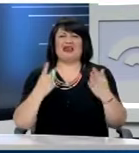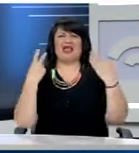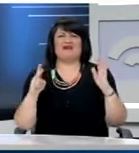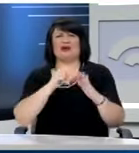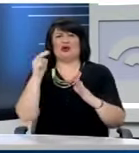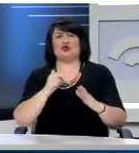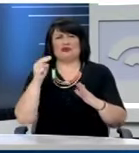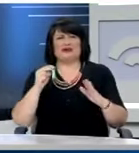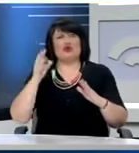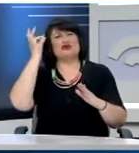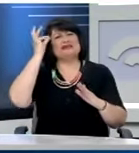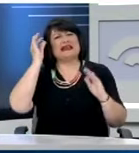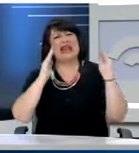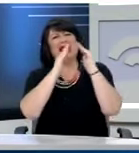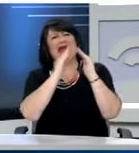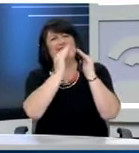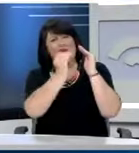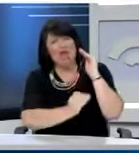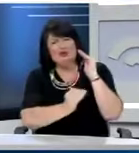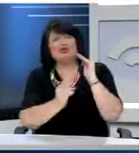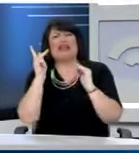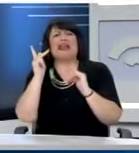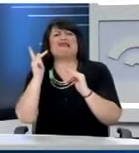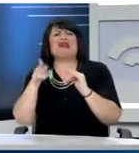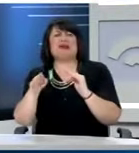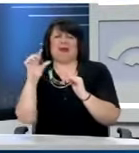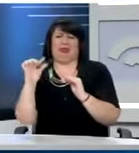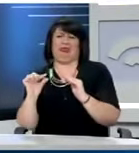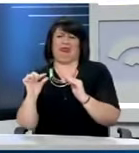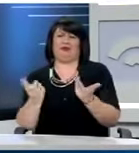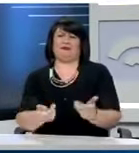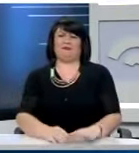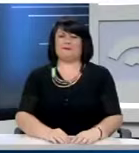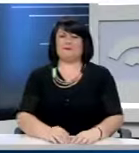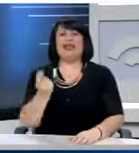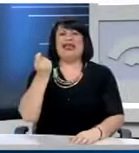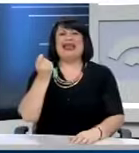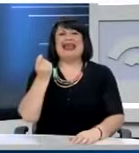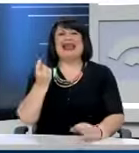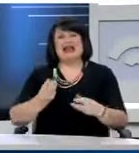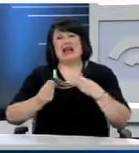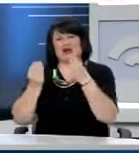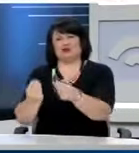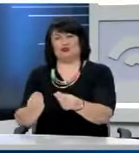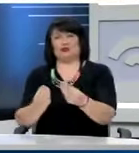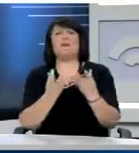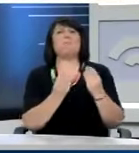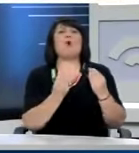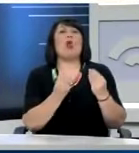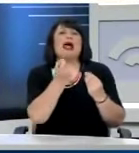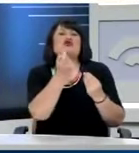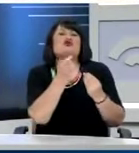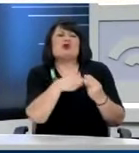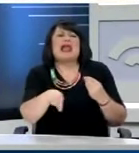έκπτωση στην Εκάλη. Αυτή είναι η πολιτική σας. Δίνετε λίγα στους πολλούς και πολλά στους